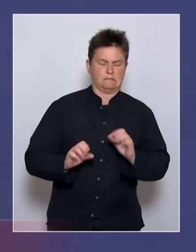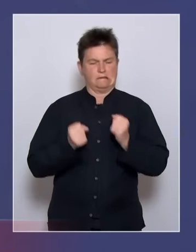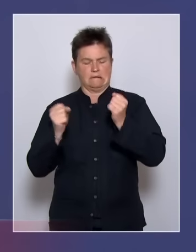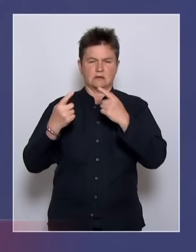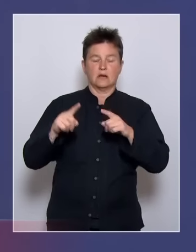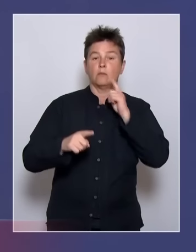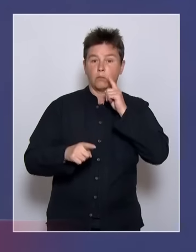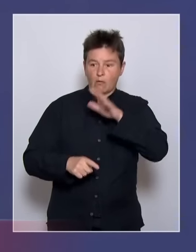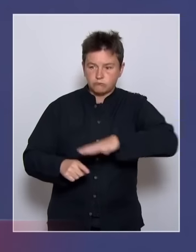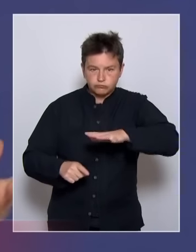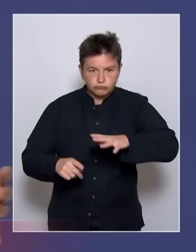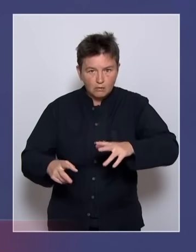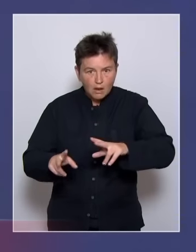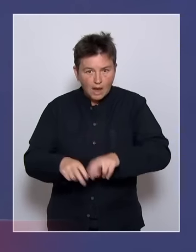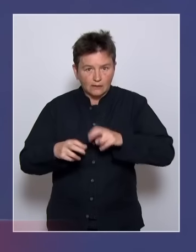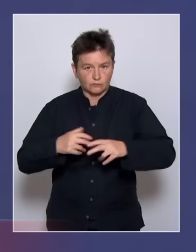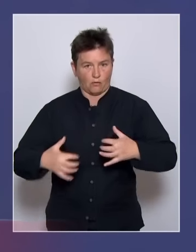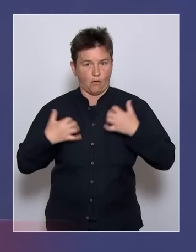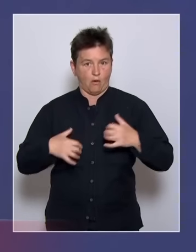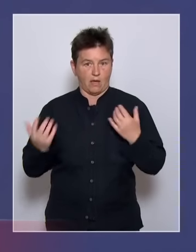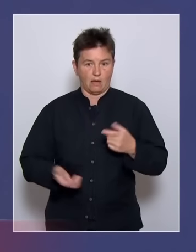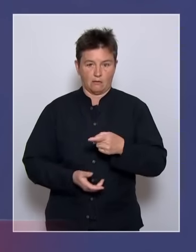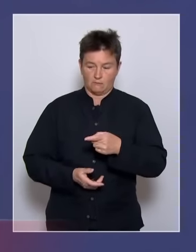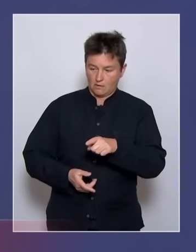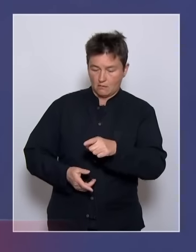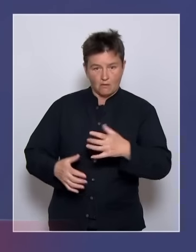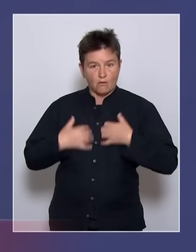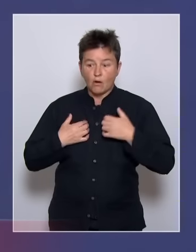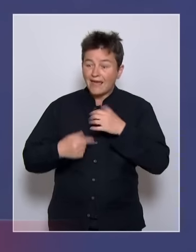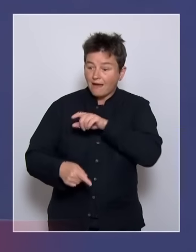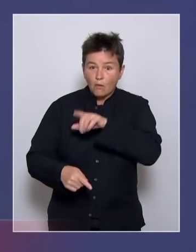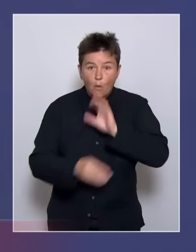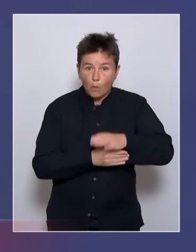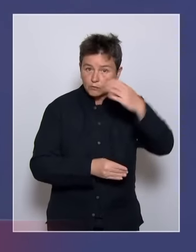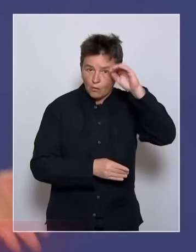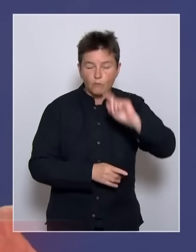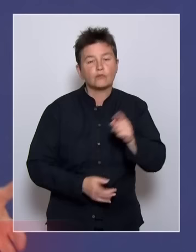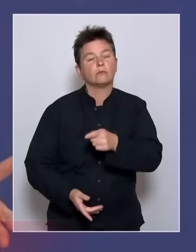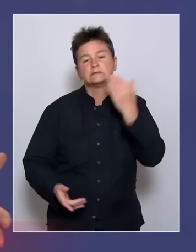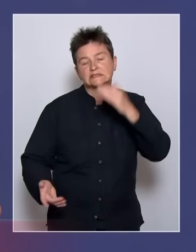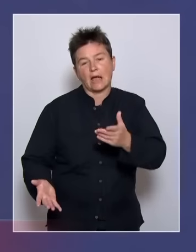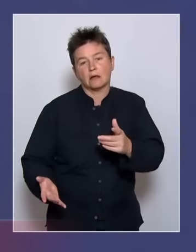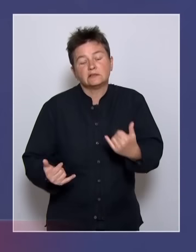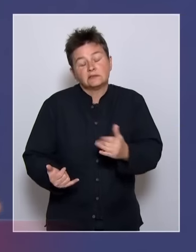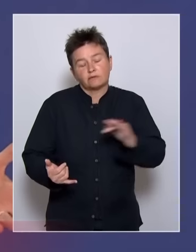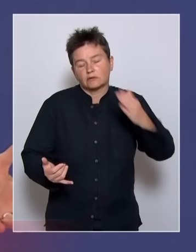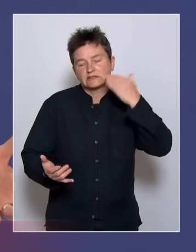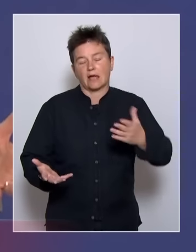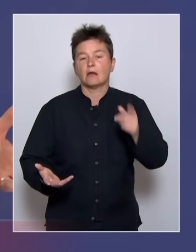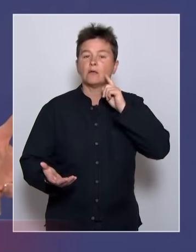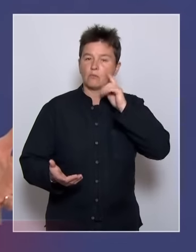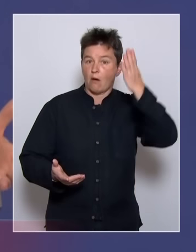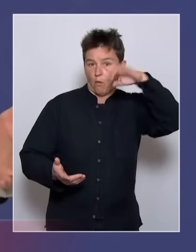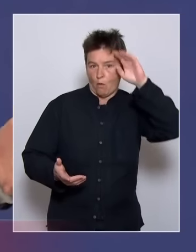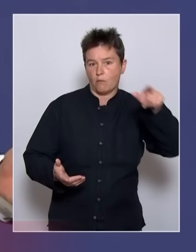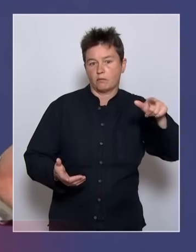colère qui s'est exprimée. Mais la colère de nos agriculteurs n'a pas été une colère contre l'Europe. Ils le savent ô combien, en particulier en France, où l'Europe,